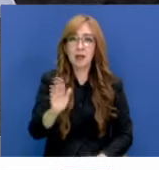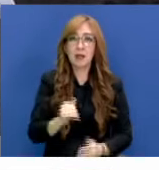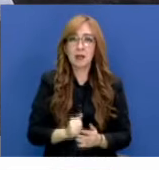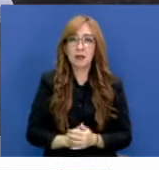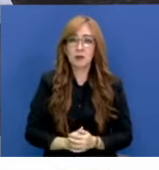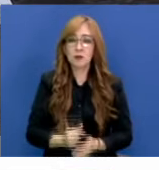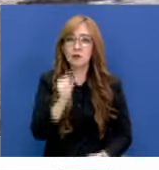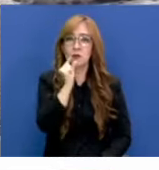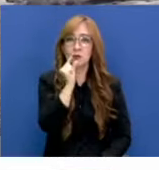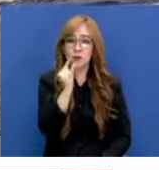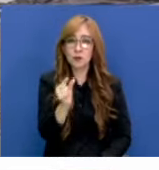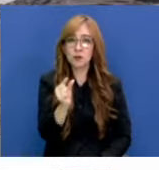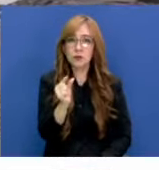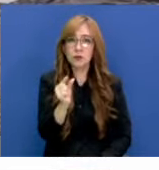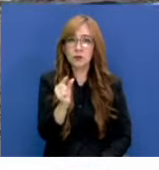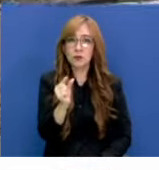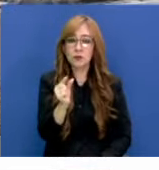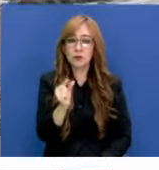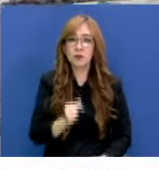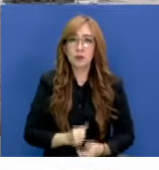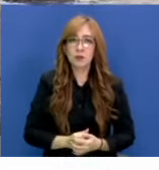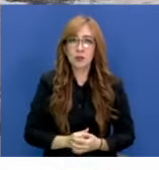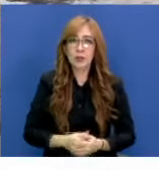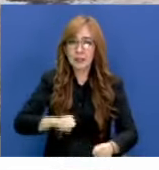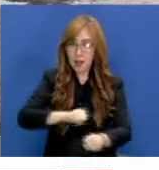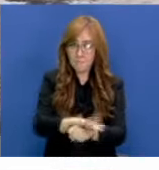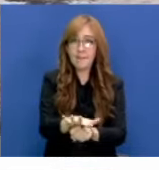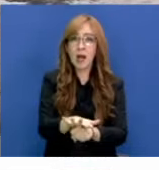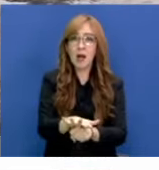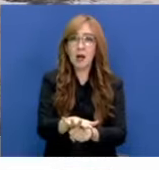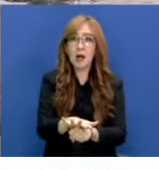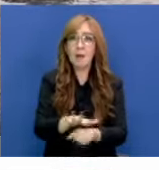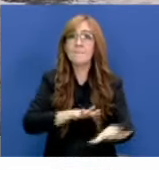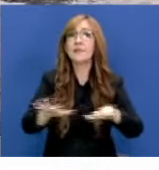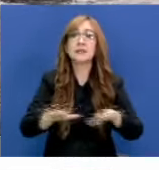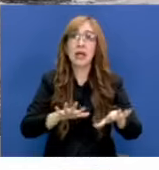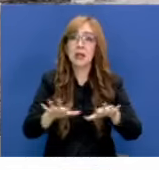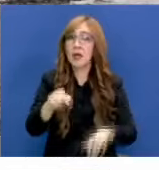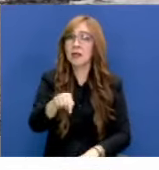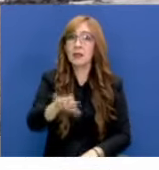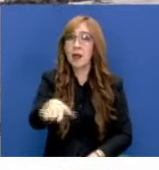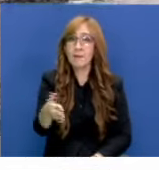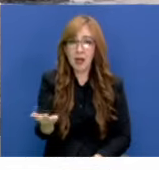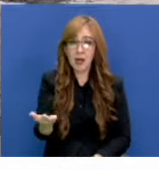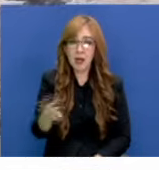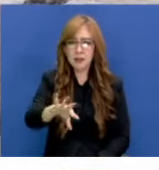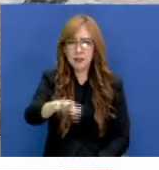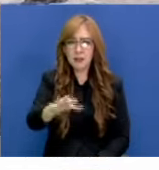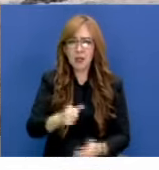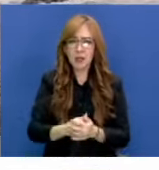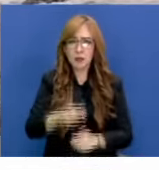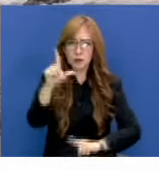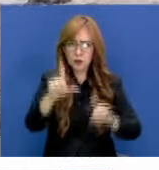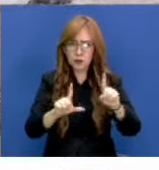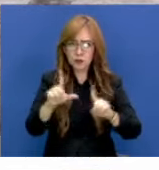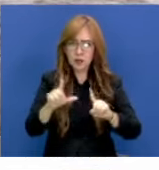Sementara itu untuk dampak dari bencana hidrometeorologi, ini ada sekitar 17